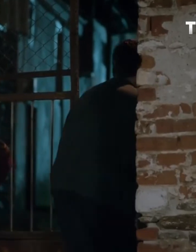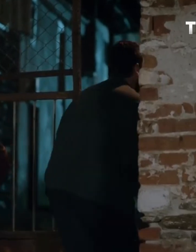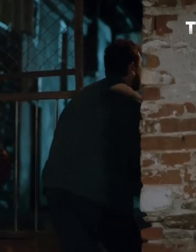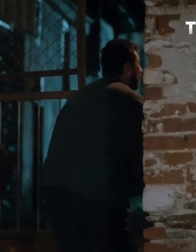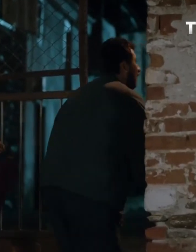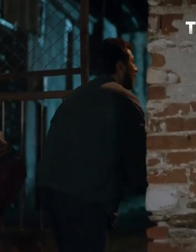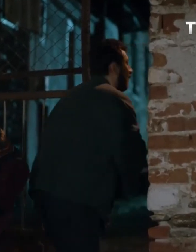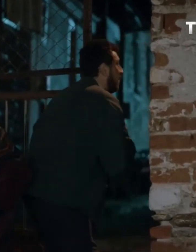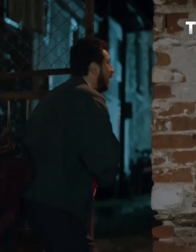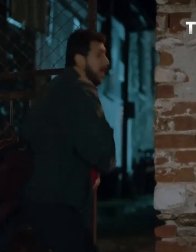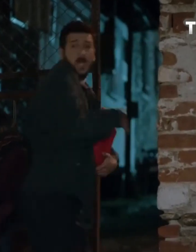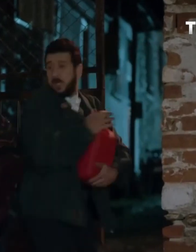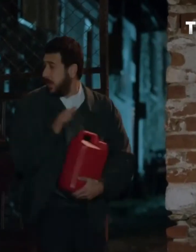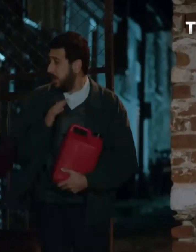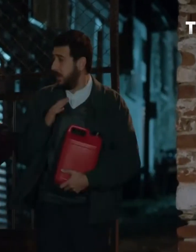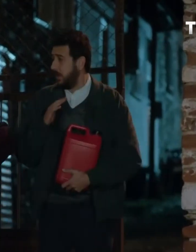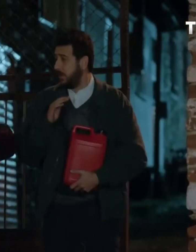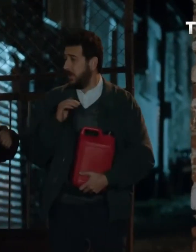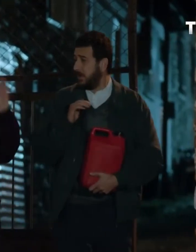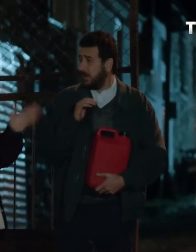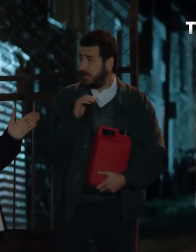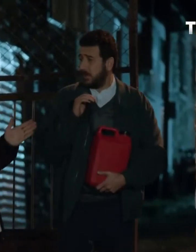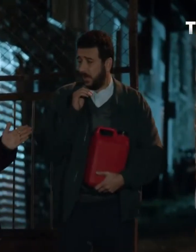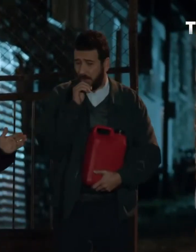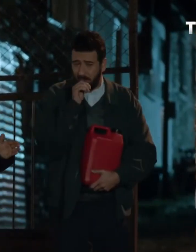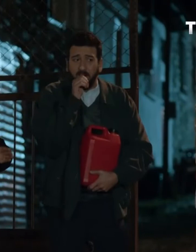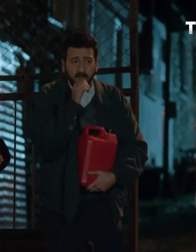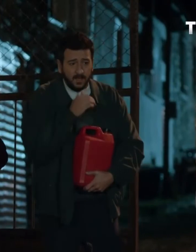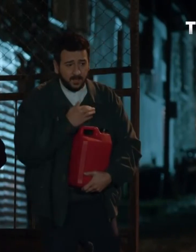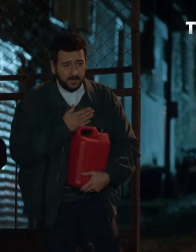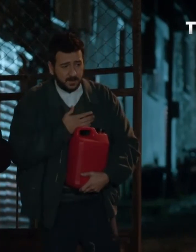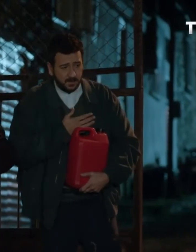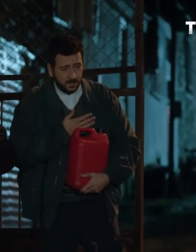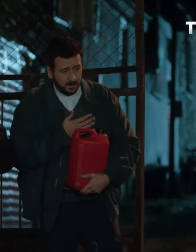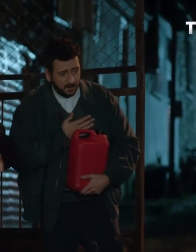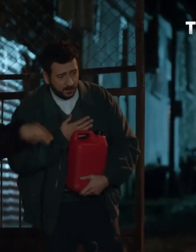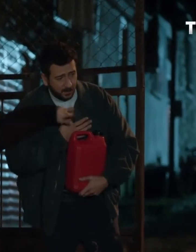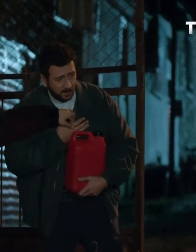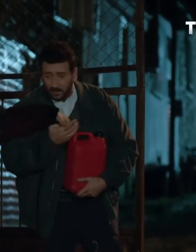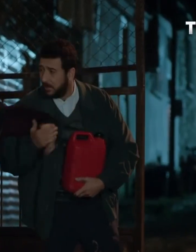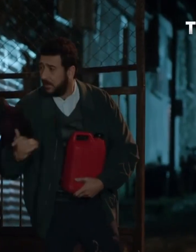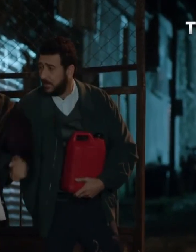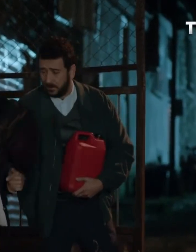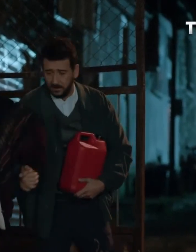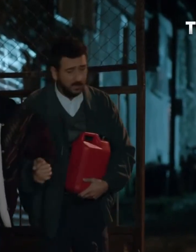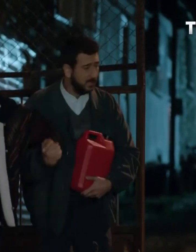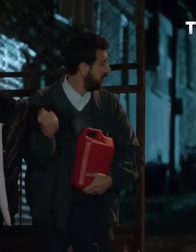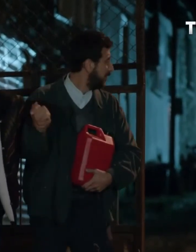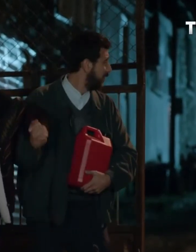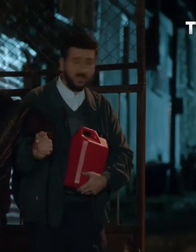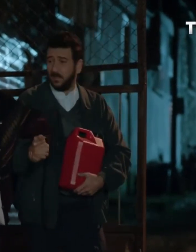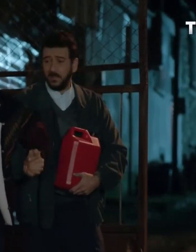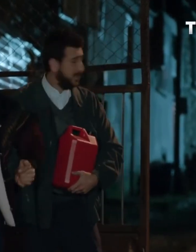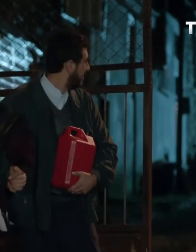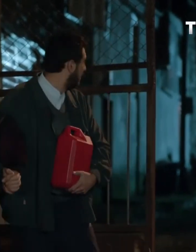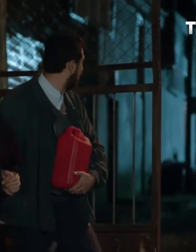ederek bahçeye girecekken çarpışıverdiler. Süleyman dikkatle olsana diye sövüp elini salladı. Cemil'in ödü kopmuş. Damağını ittirip daha bir